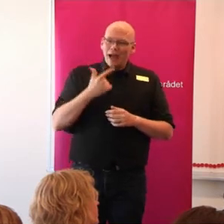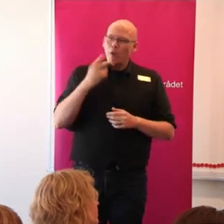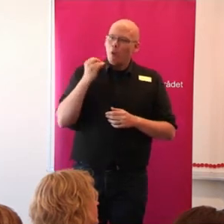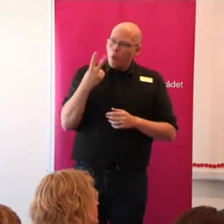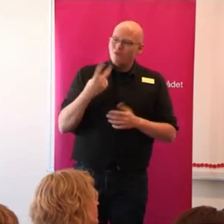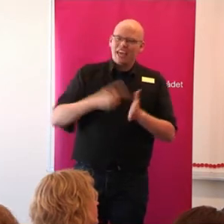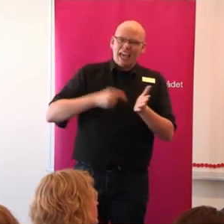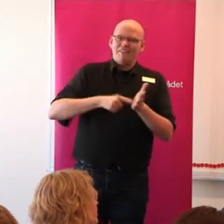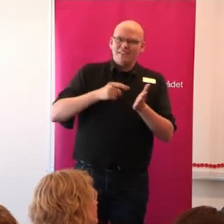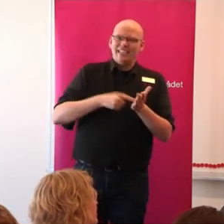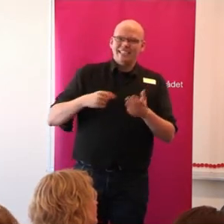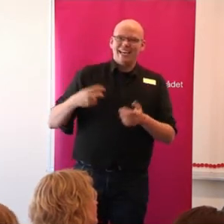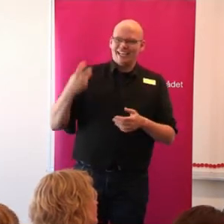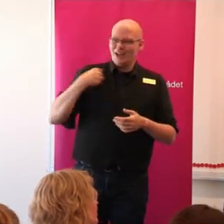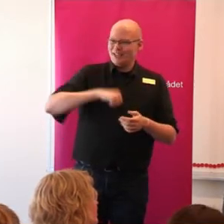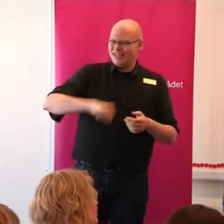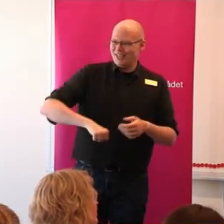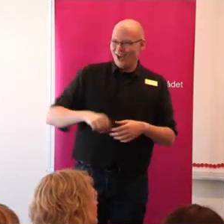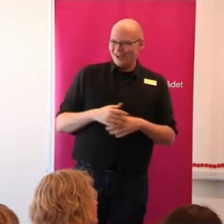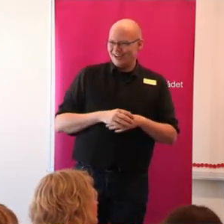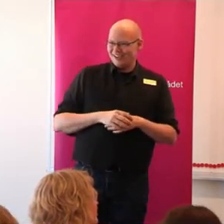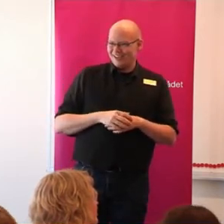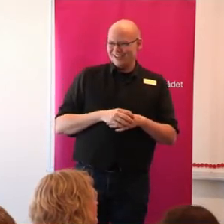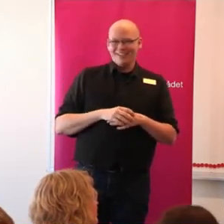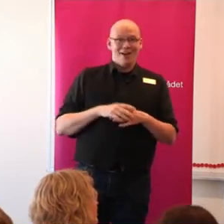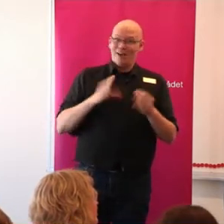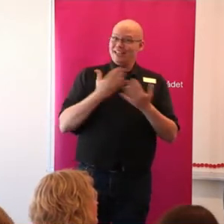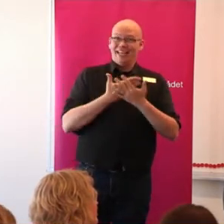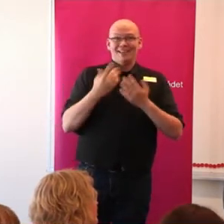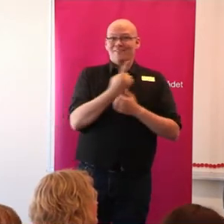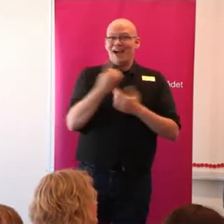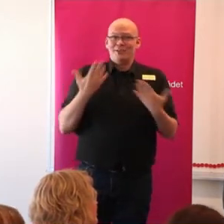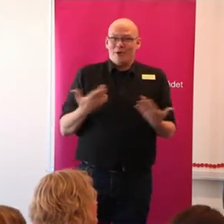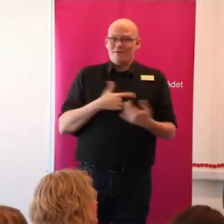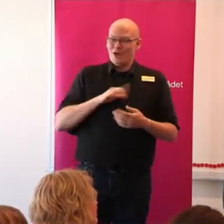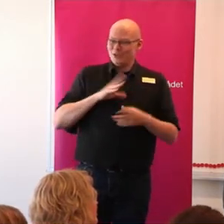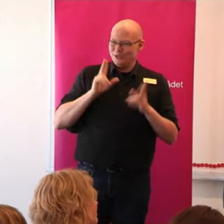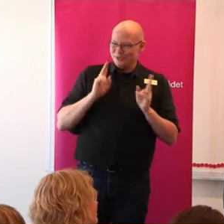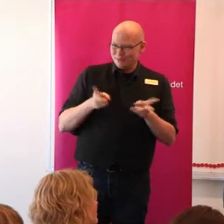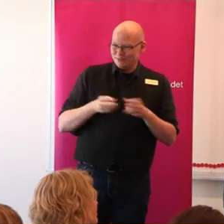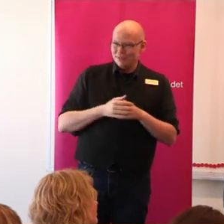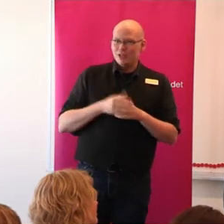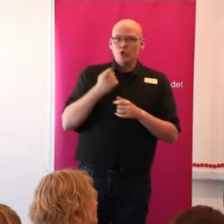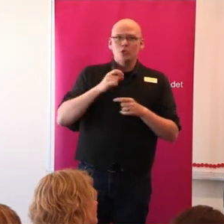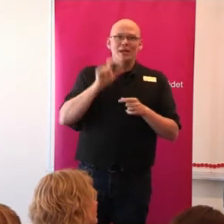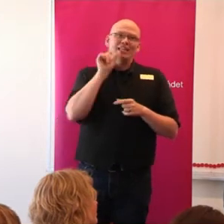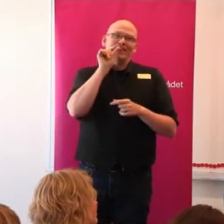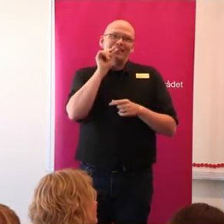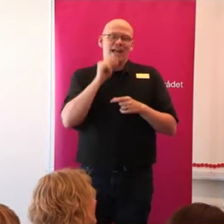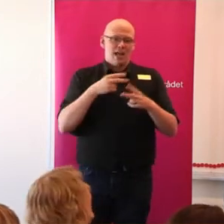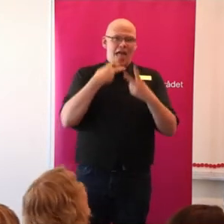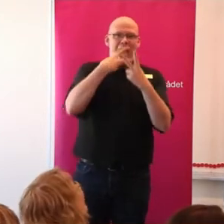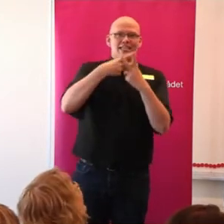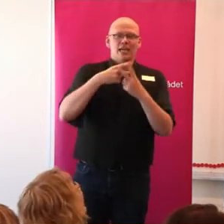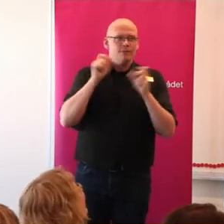generaldirektörer. Ja. Det är ju inte varje dag. Man har ett sånt, eller hur? Någon som twittrar det, eller? Hashtag förvånad. Ja.